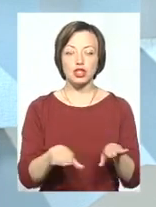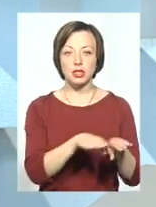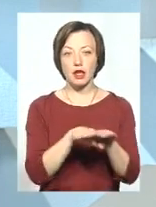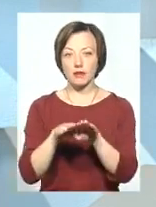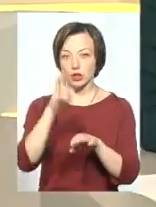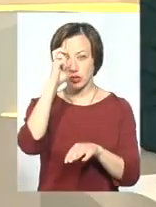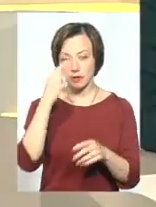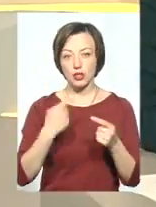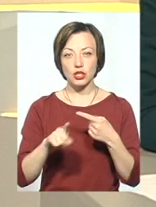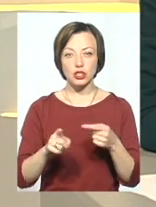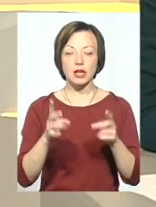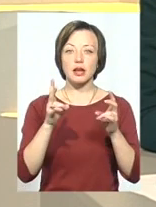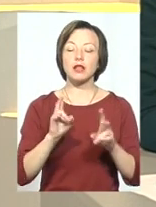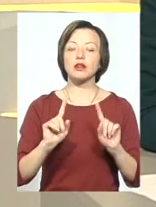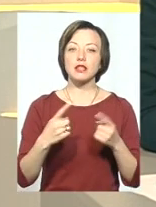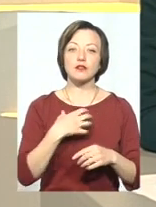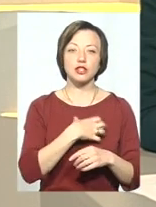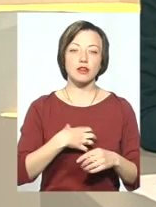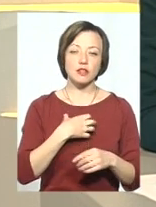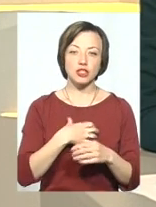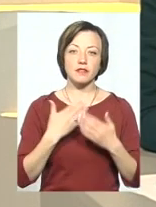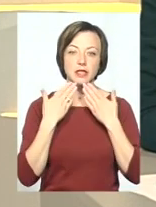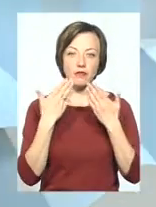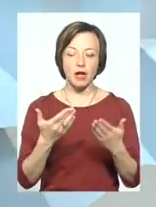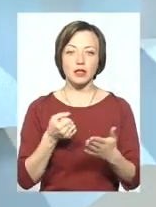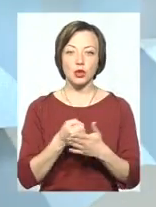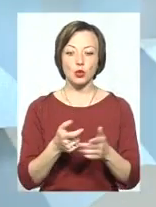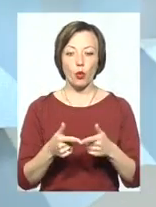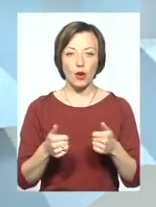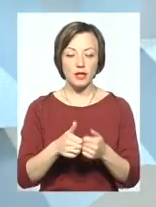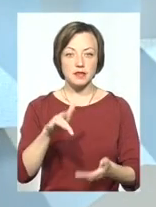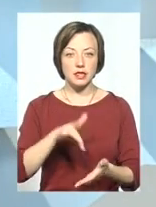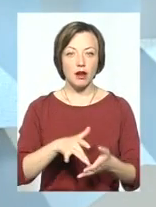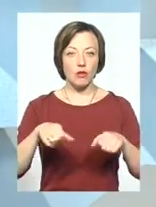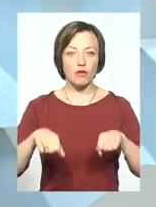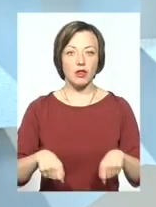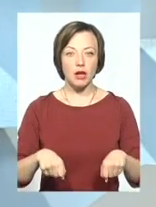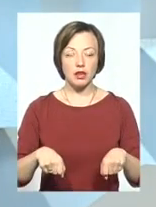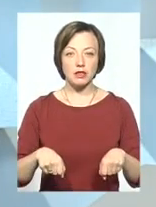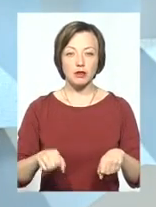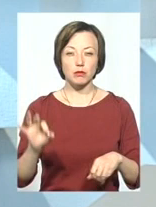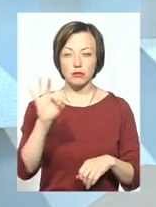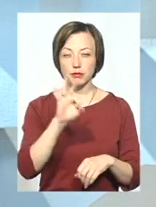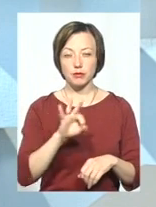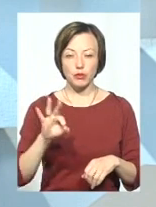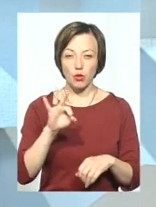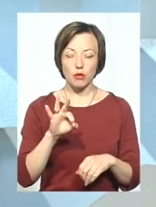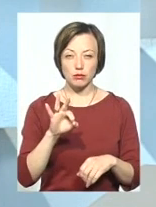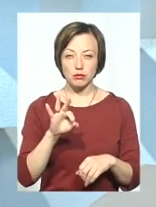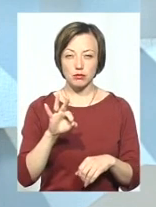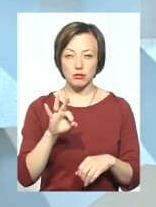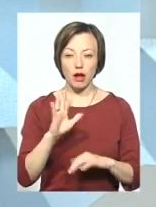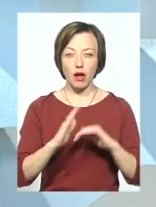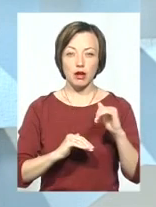держави. Інше надзвичайно важливе звернення до органів центральної влади йшлося про призначення, про